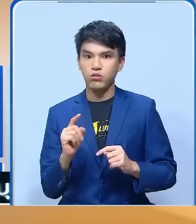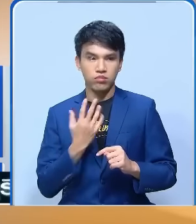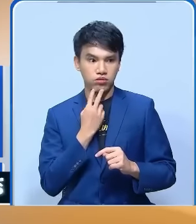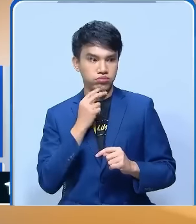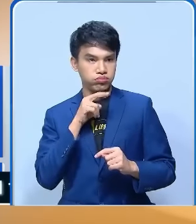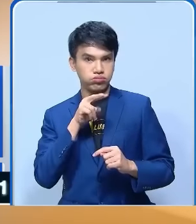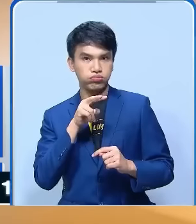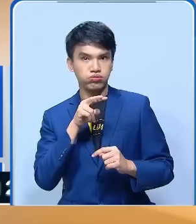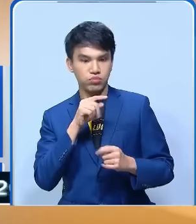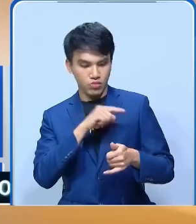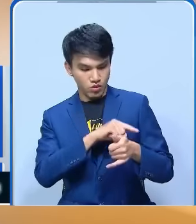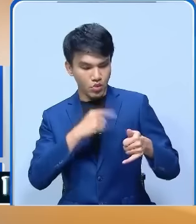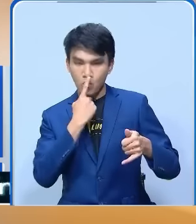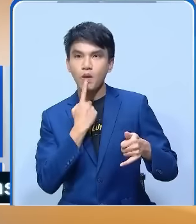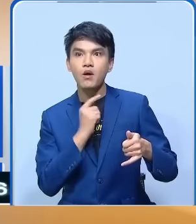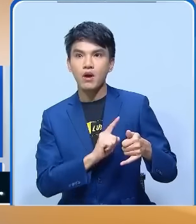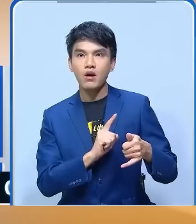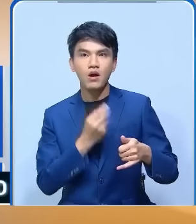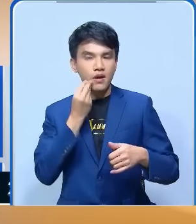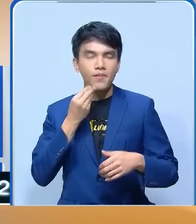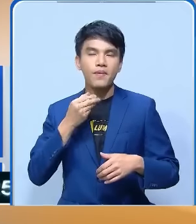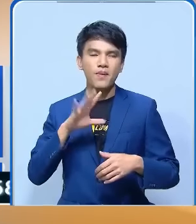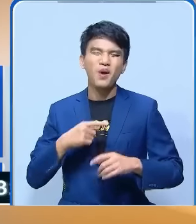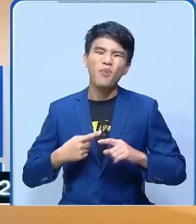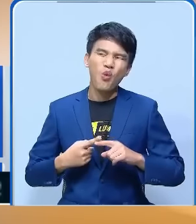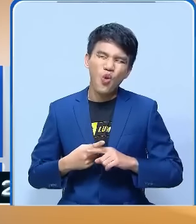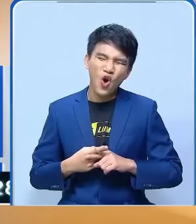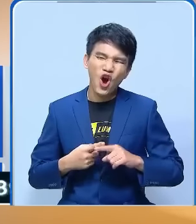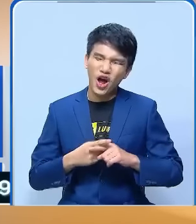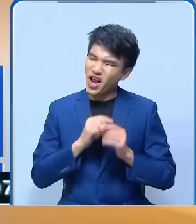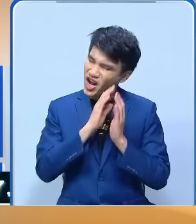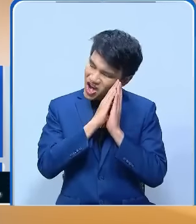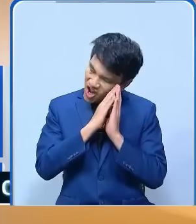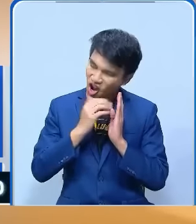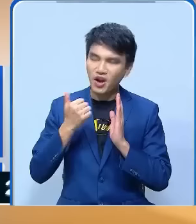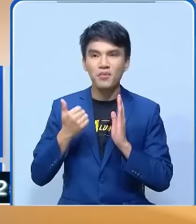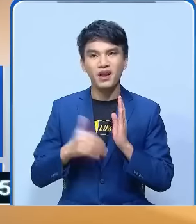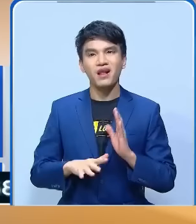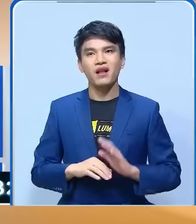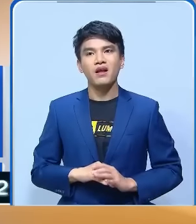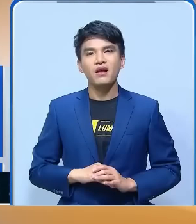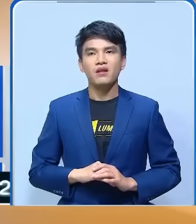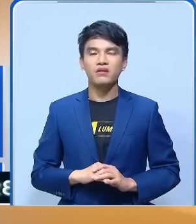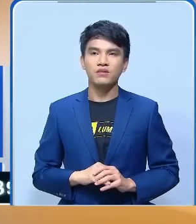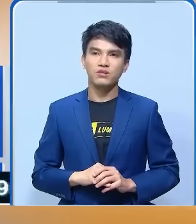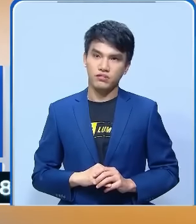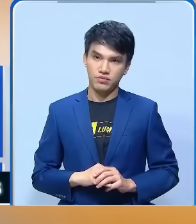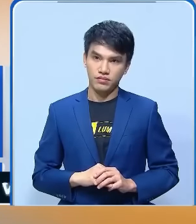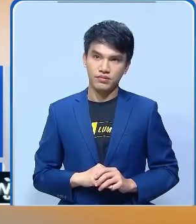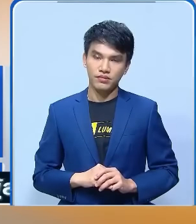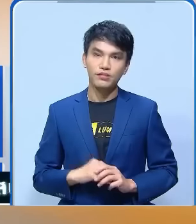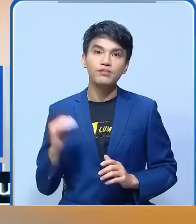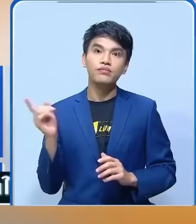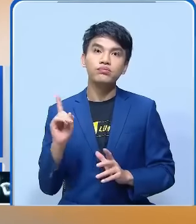ป็นแนวยาวเป็นแนวแดงขึ้นมาเลยพอกลับไปบ้านปวดหลังมากนอนไม่ได้ลูกบอกทางผู้ปกครองแบบนั้น ทีนี้เหตุ